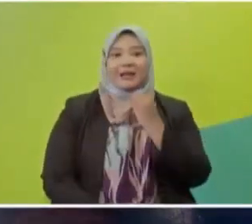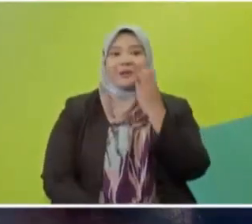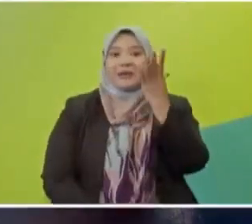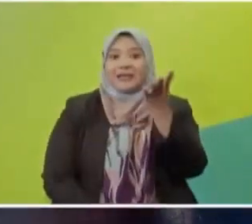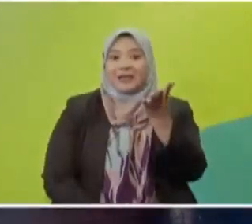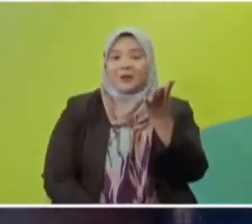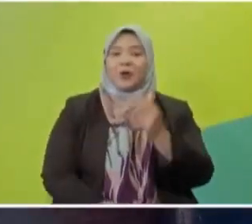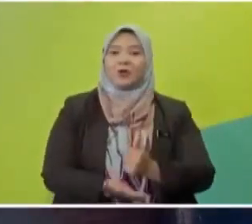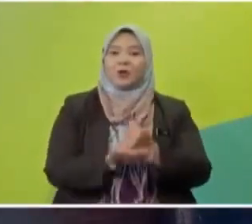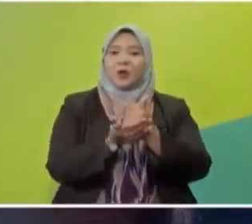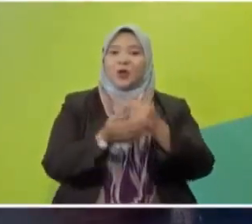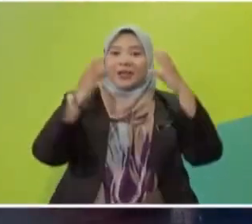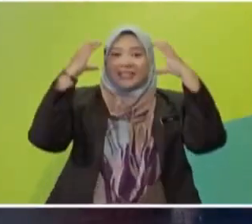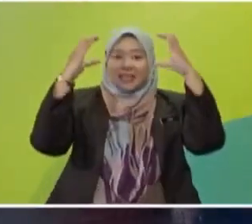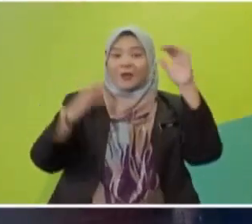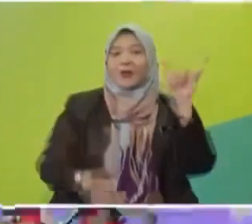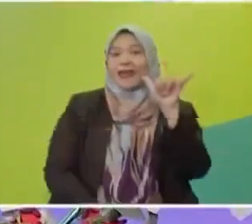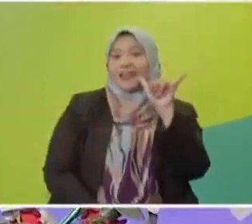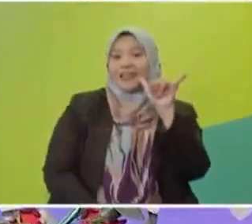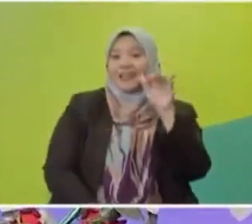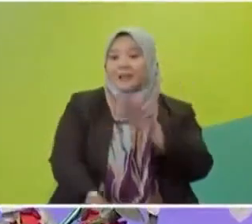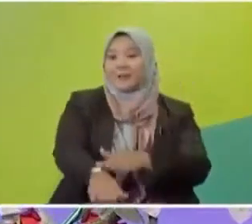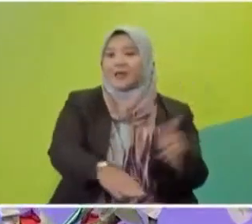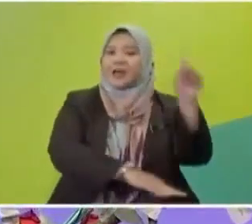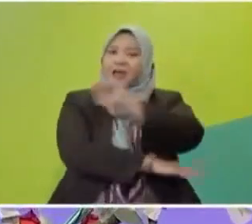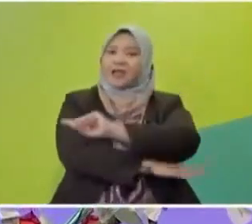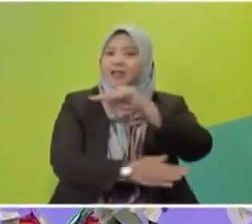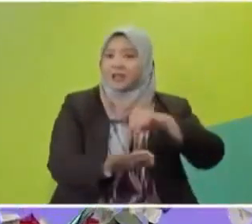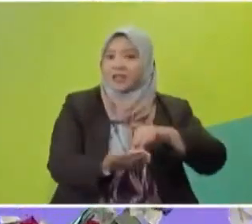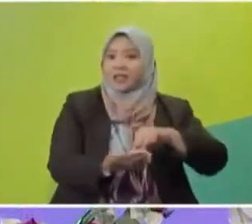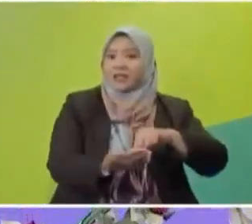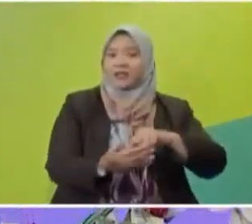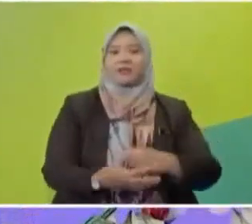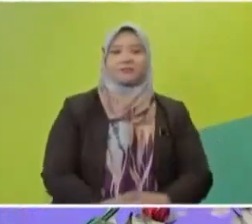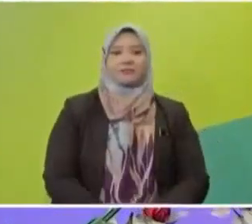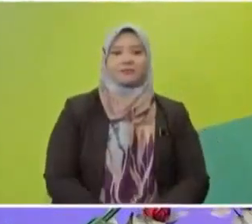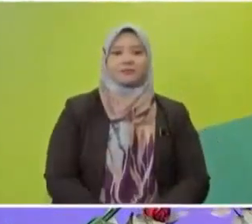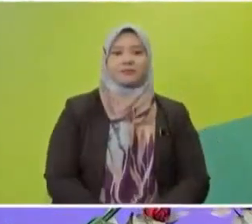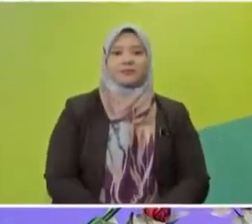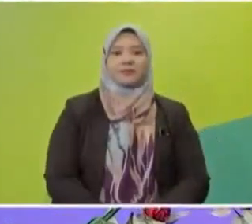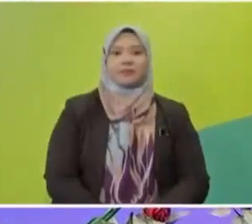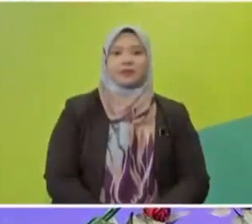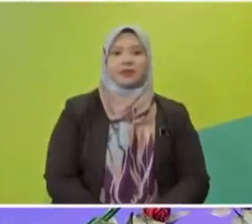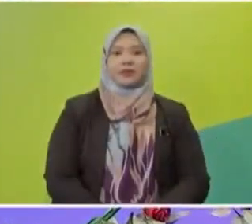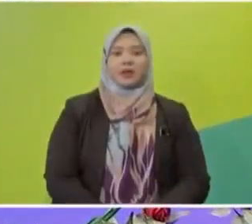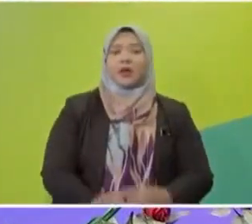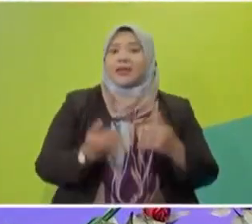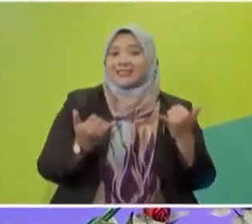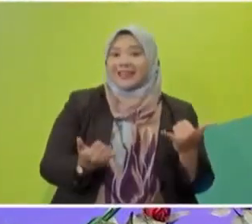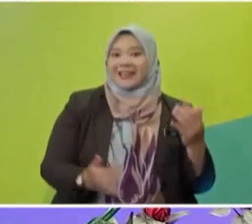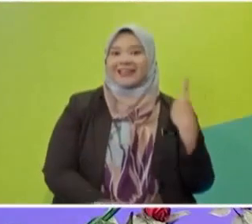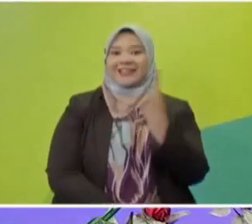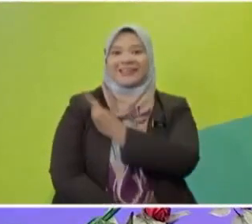5 wah. Baik, cikgu. Saya nak minum air dulu, cikgu. Dahaga lah, cikgu. Kenapa pula nak minum air? Kita nak rehat seketika,